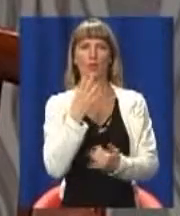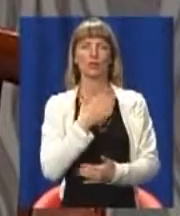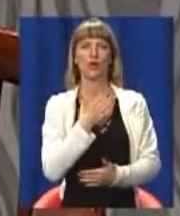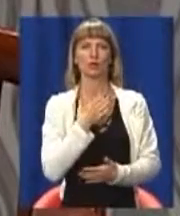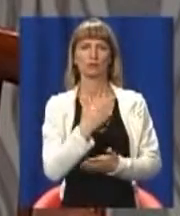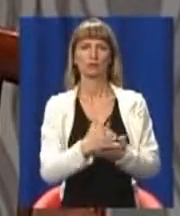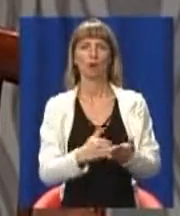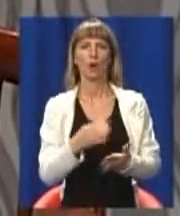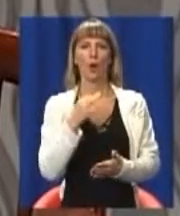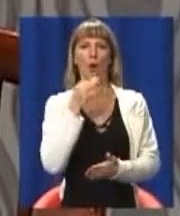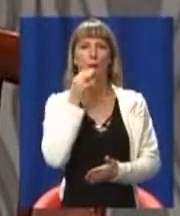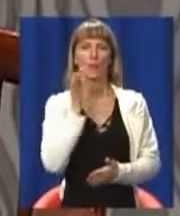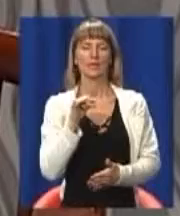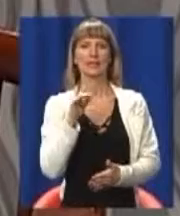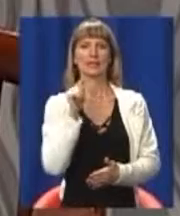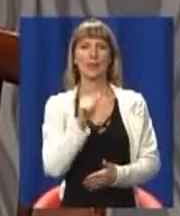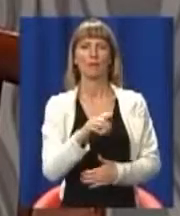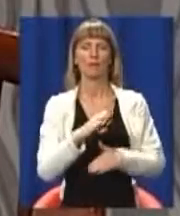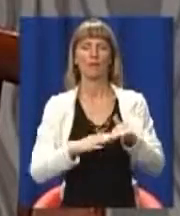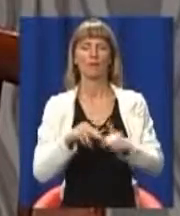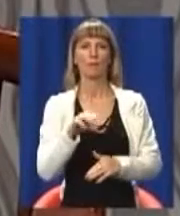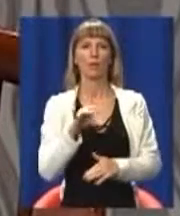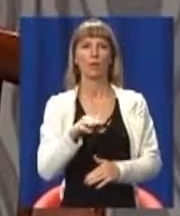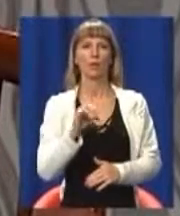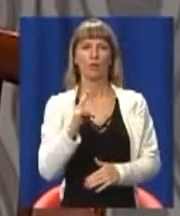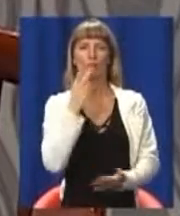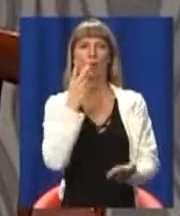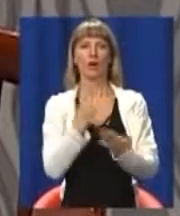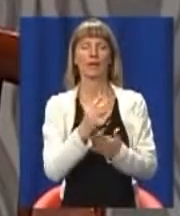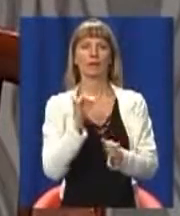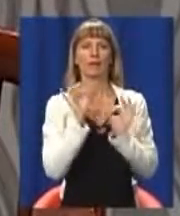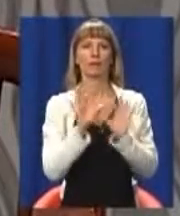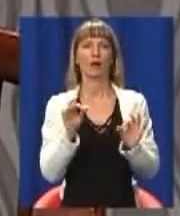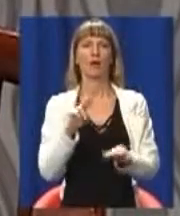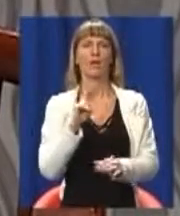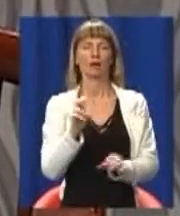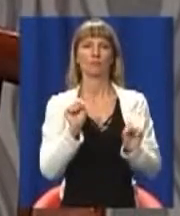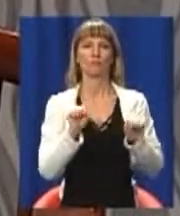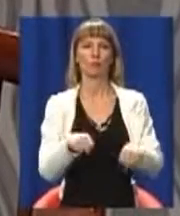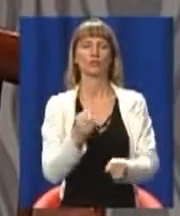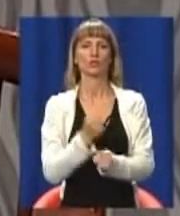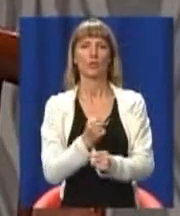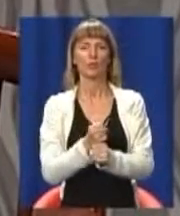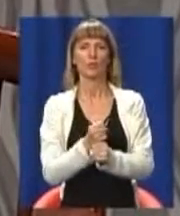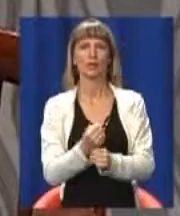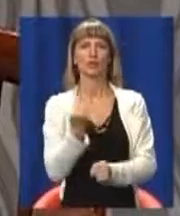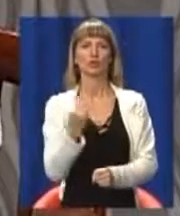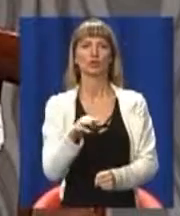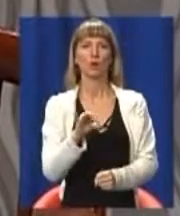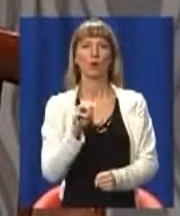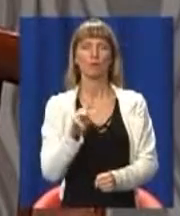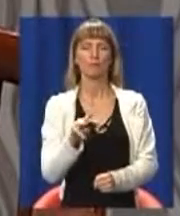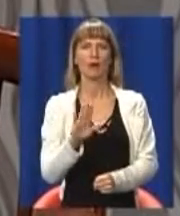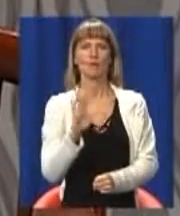рубрику «Опити», і там професор Протон покаже і розповість, як можна зробити шторм